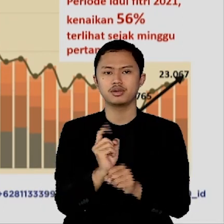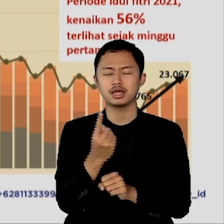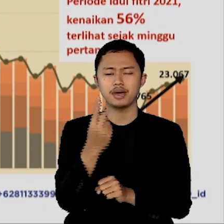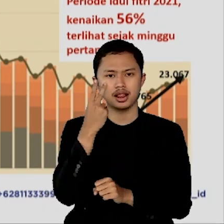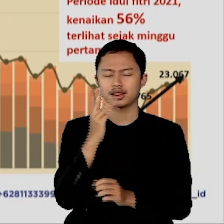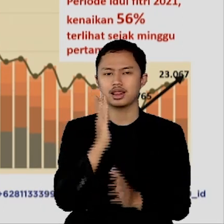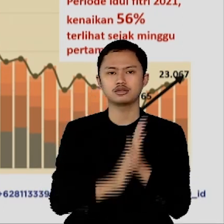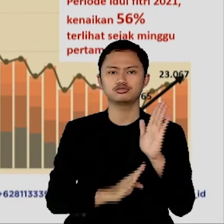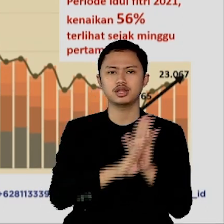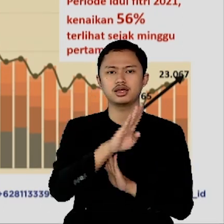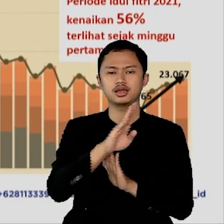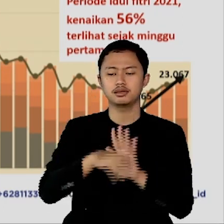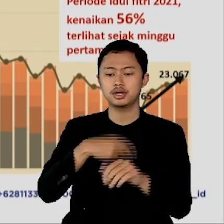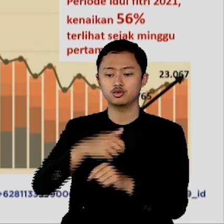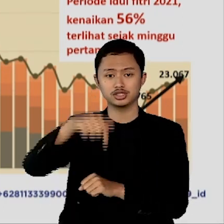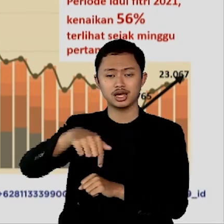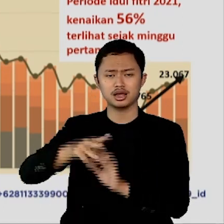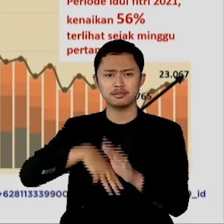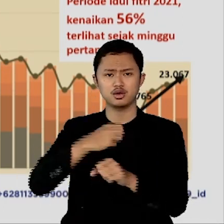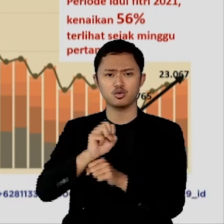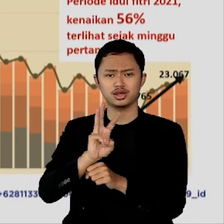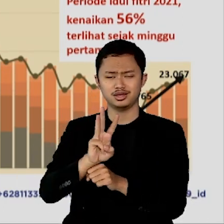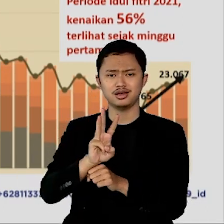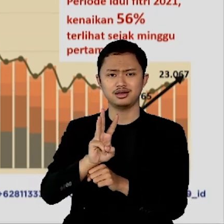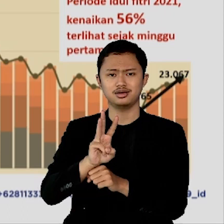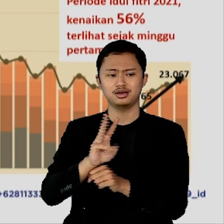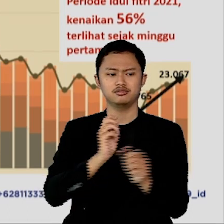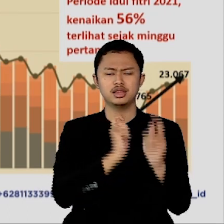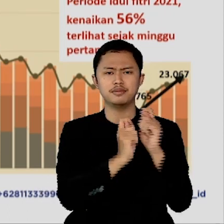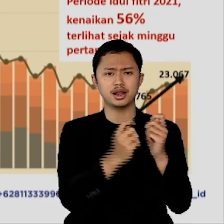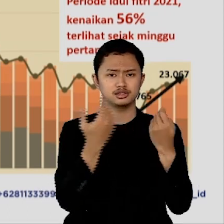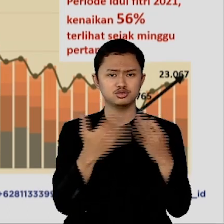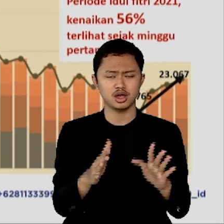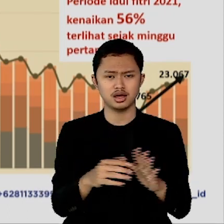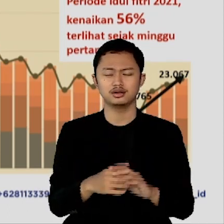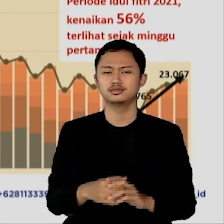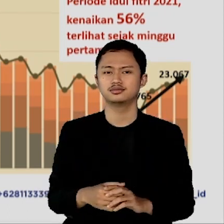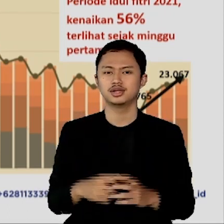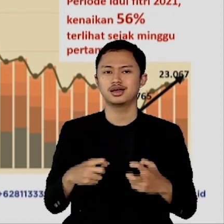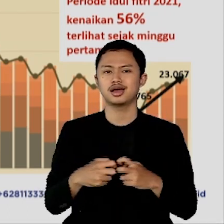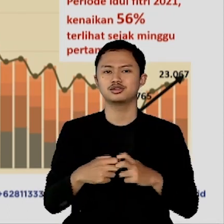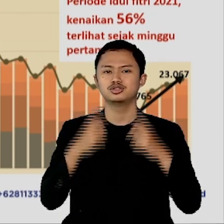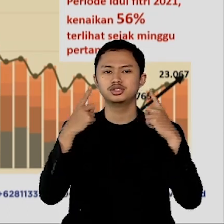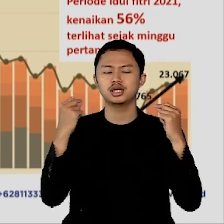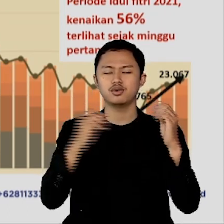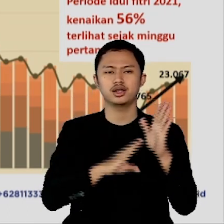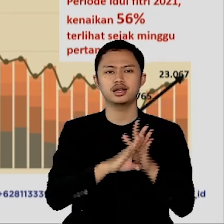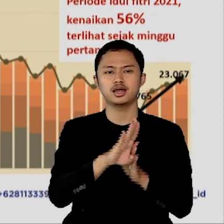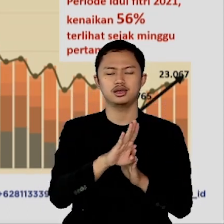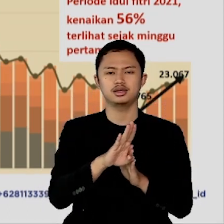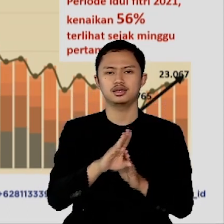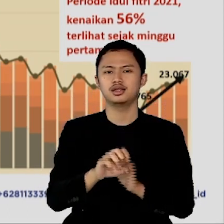pertama dan per minggu ini yaitu minggu ketiga pasca periode idulfitri terjadi kenaikan kasus di Pulau Jawa